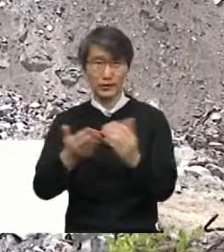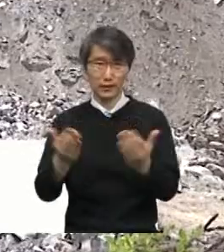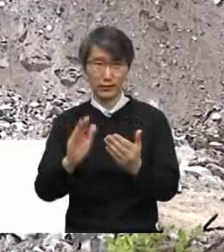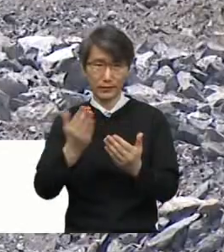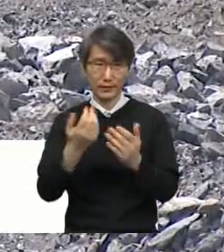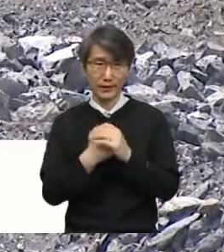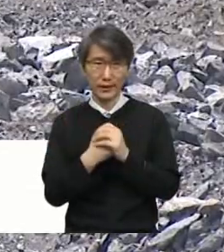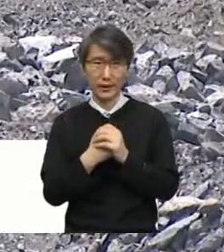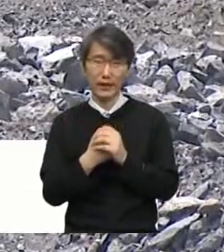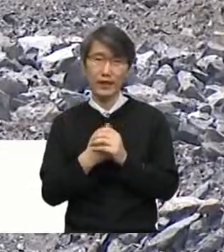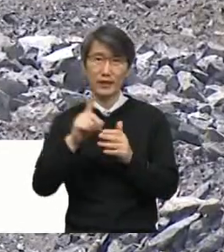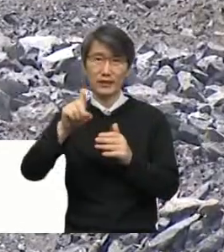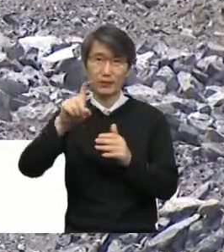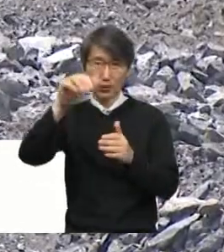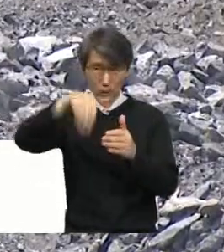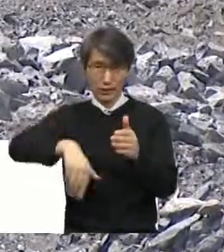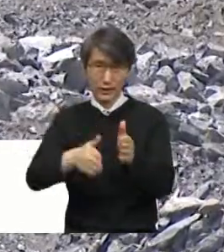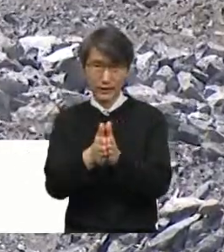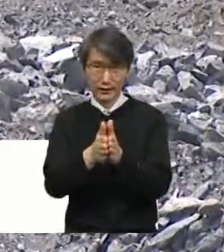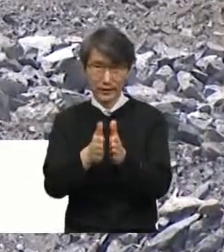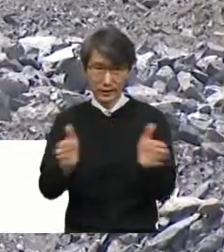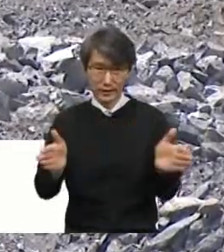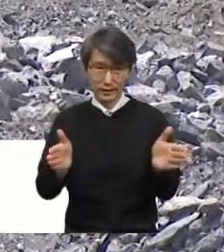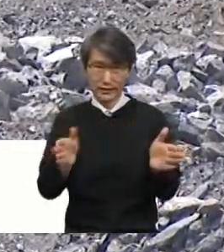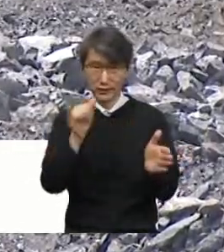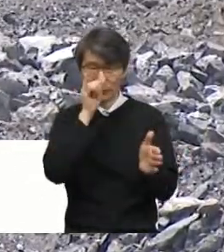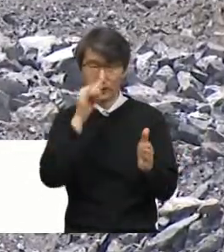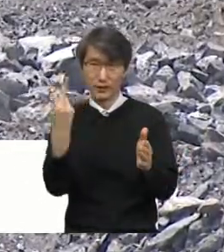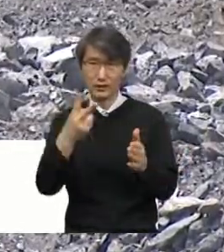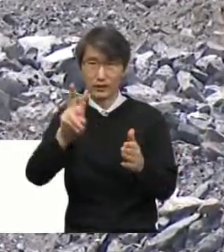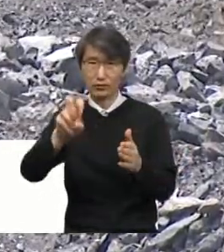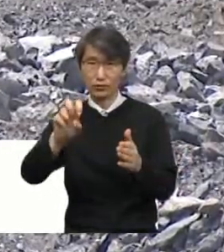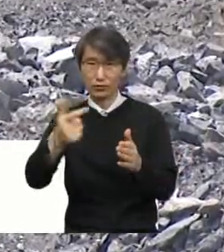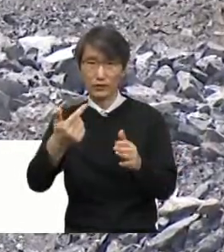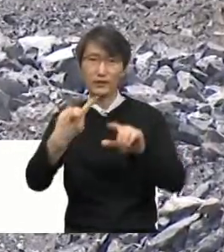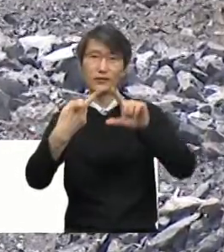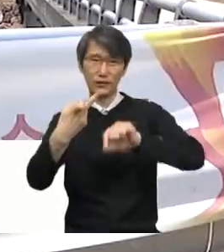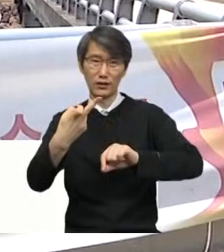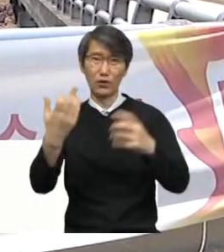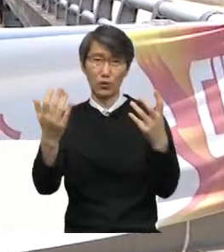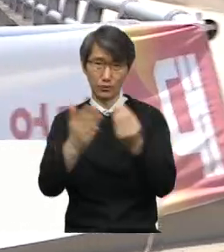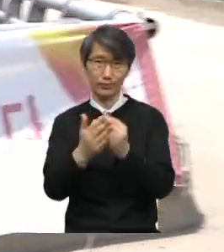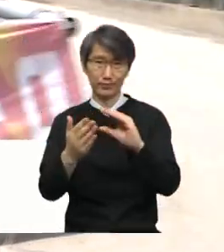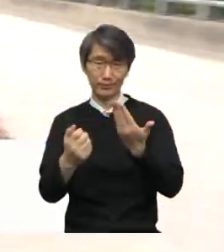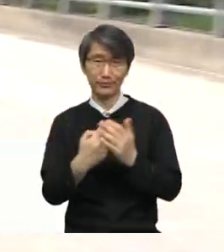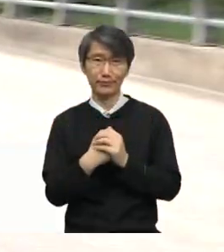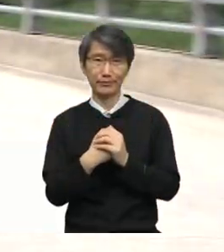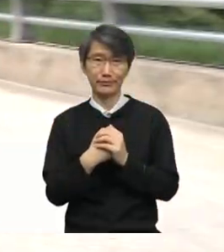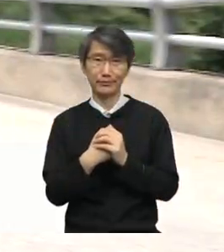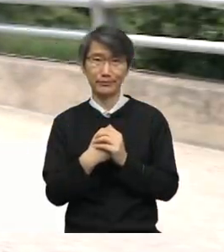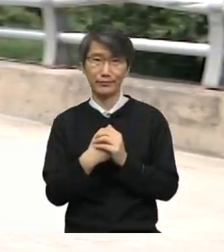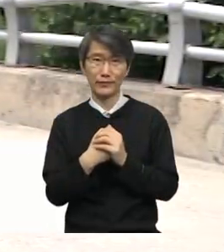사업입니다. 오는 11월 말 착공을 목표로 추진 중이고 2026년 12월 준공될 예정입니다.